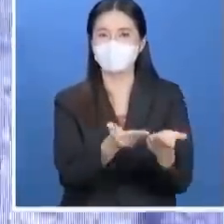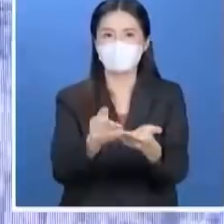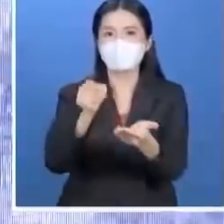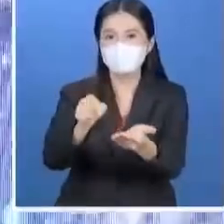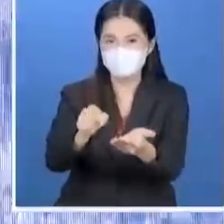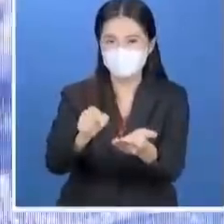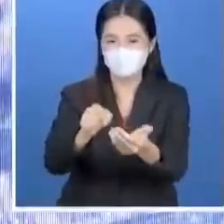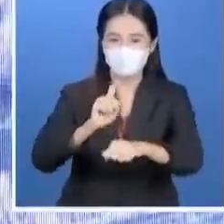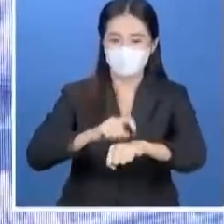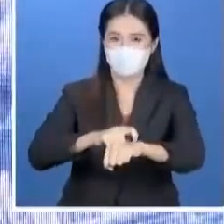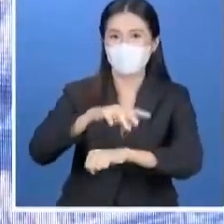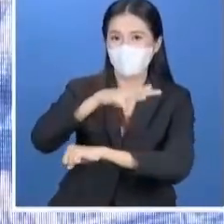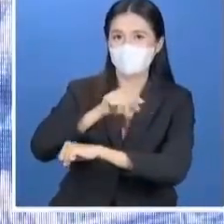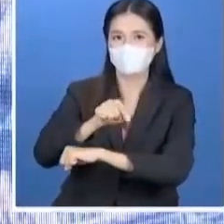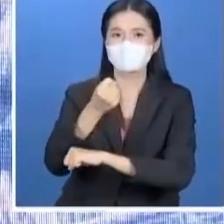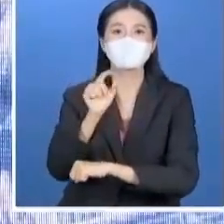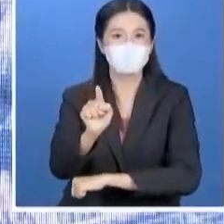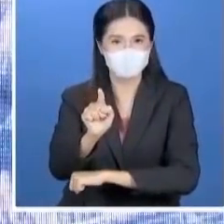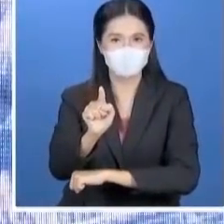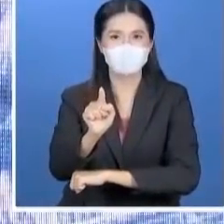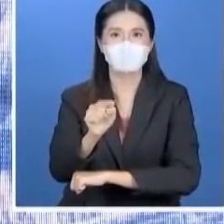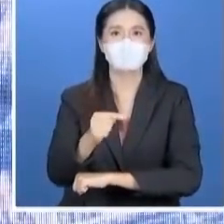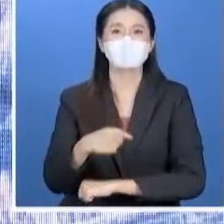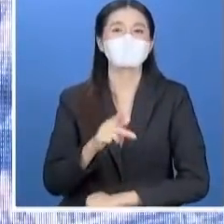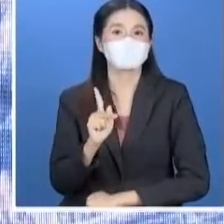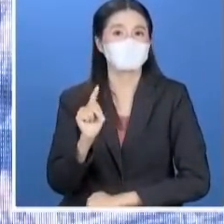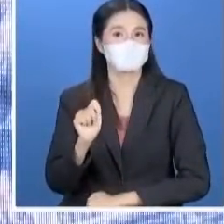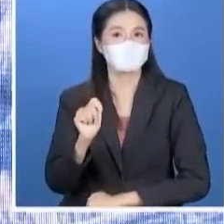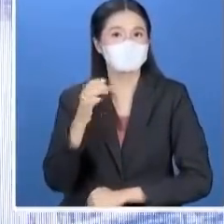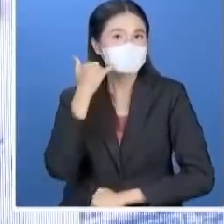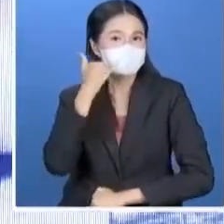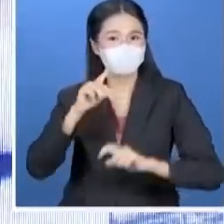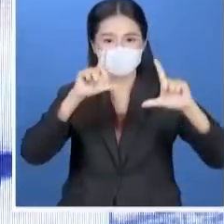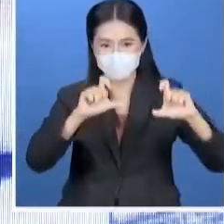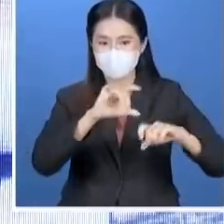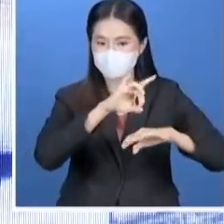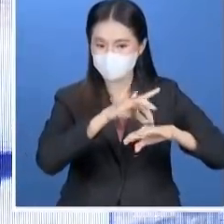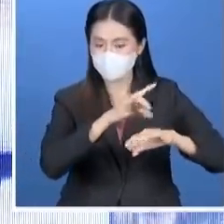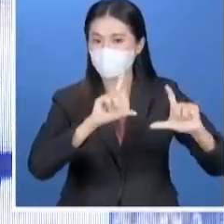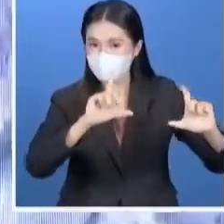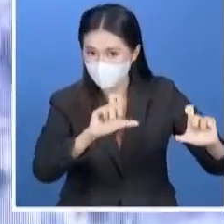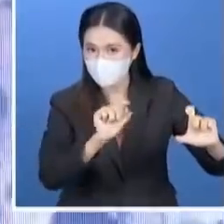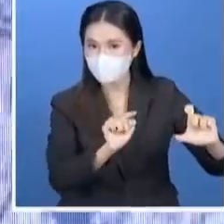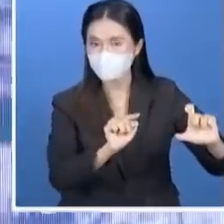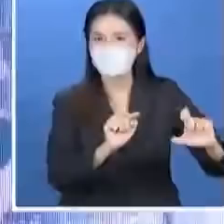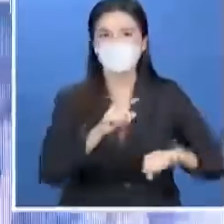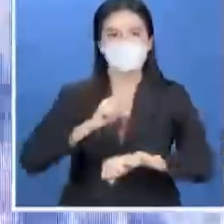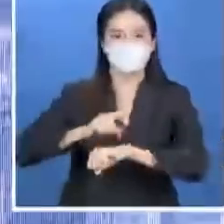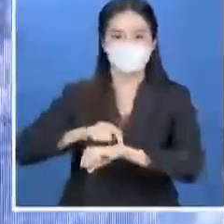ณนี้เวลา 18:11 มือถือของกระติกได้ถ่ายภาพคุณแตงโมภาพนี้ไว้จากนั้นเวล